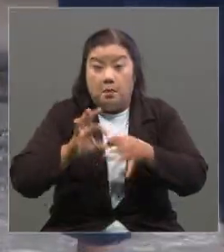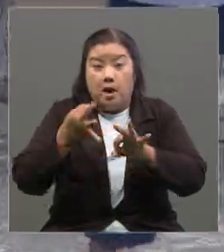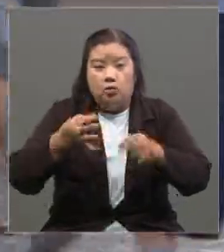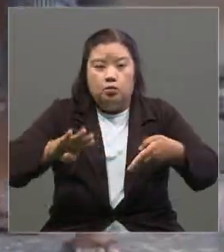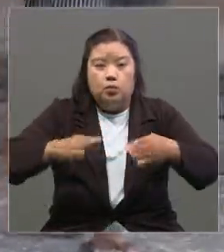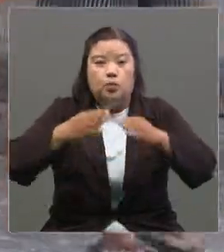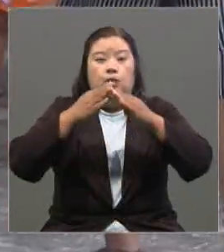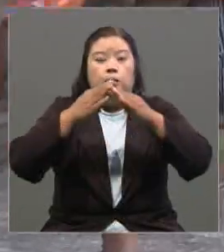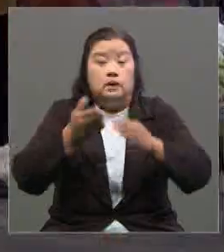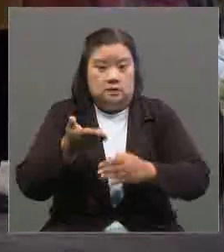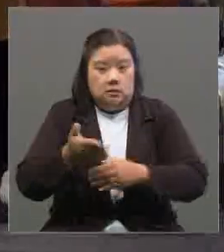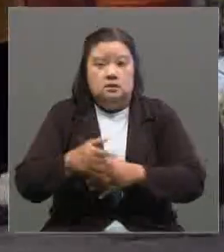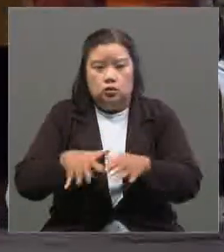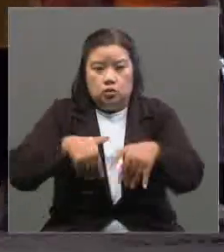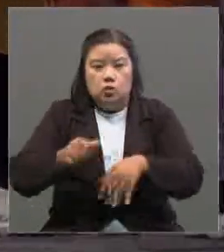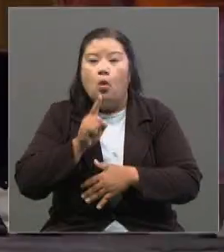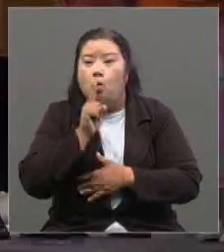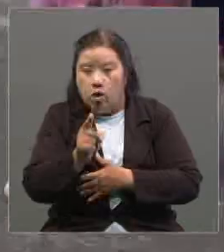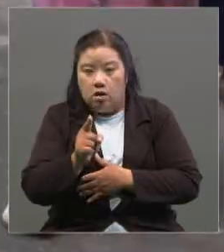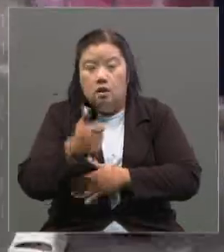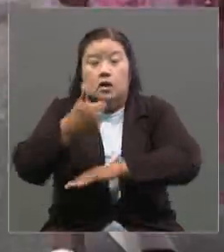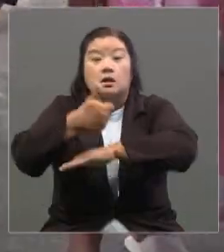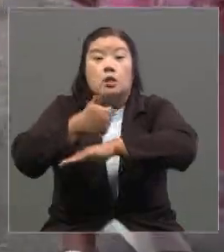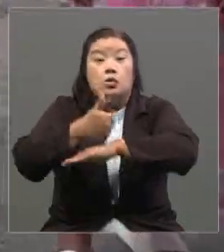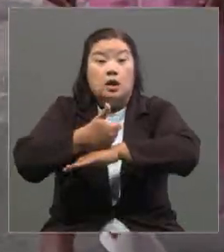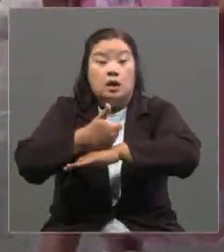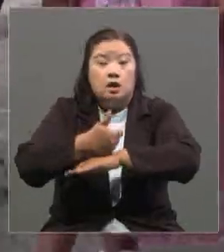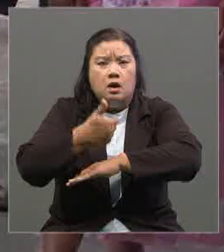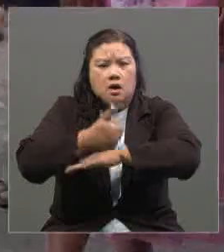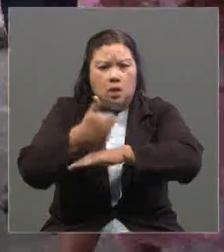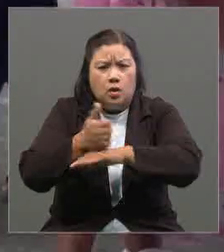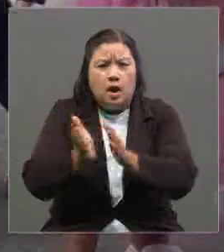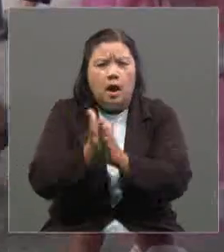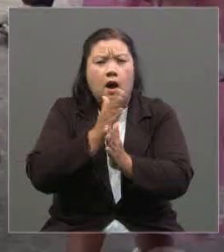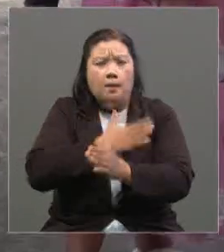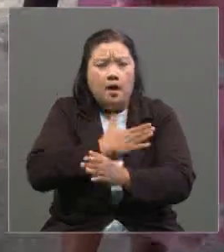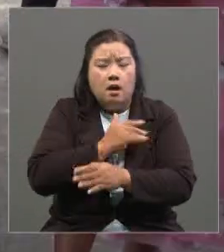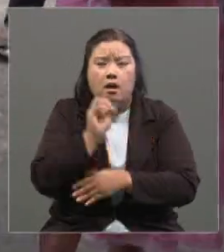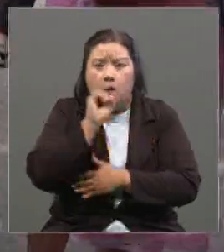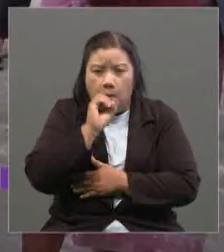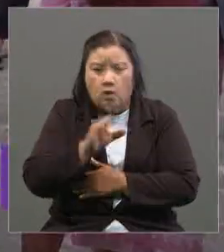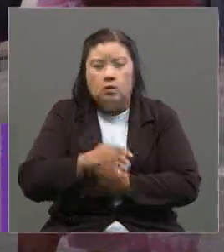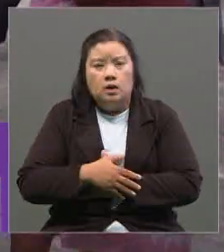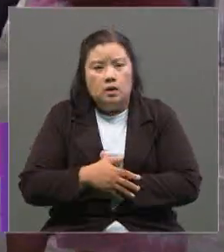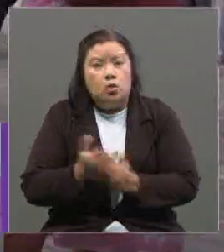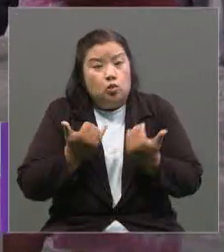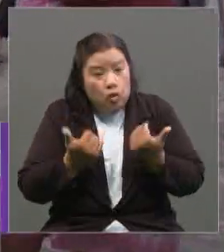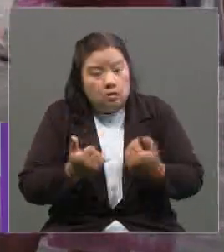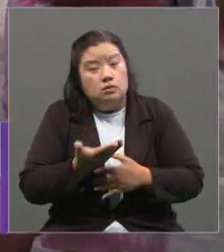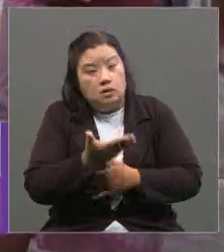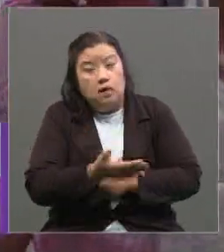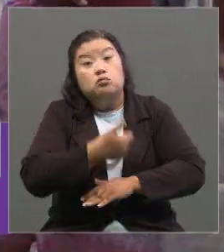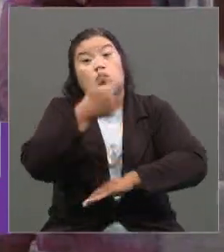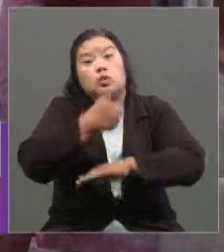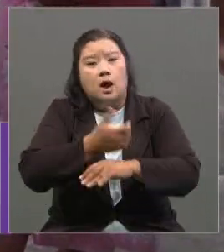ตรงนี้โดยชาวบ้านเนี่ยเขากล่าวหาเจ้าอาวาสฟังทั้ง 2ฝั่งนะฝั่งฝั่งชาวบ้านก่อนชาวบ้านเขาบอกว่าจ้างเขาวาดวัด